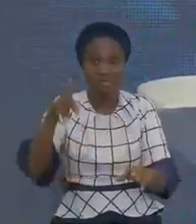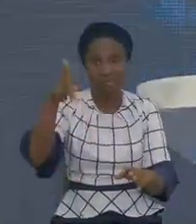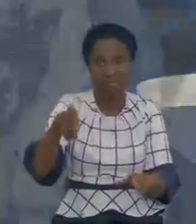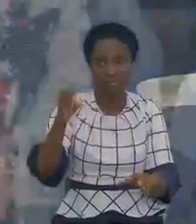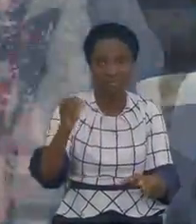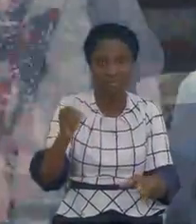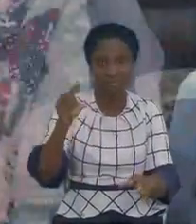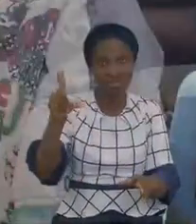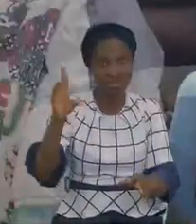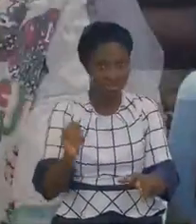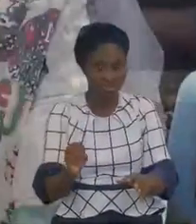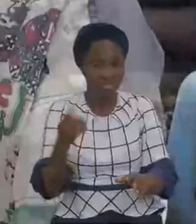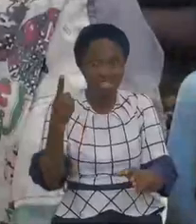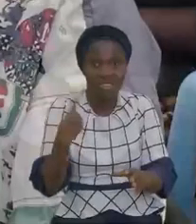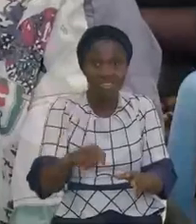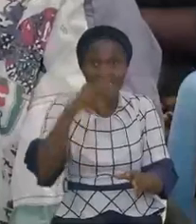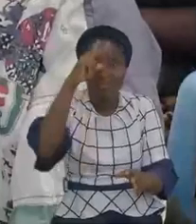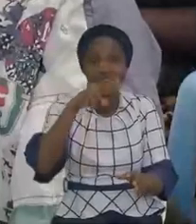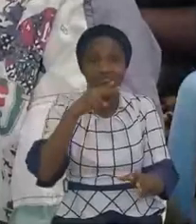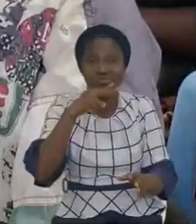Le cabri peut faire des moves, des tours,